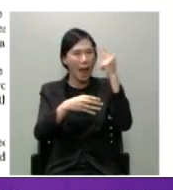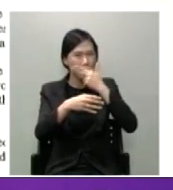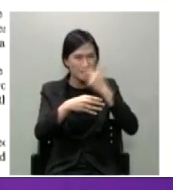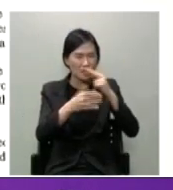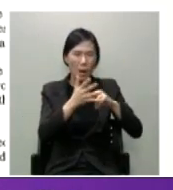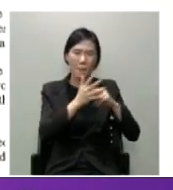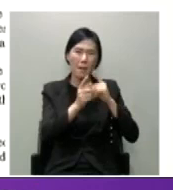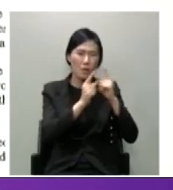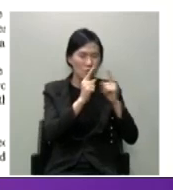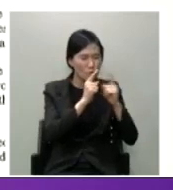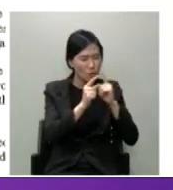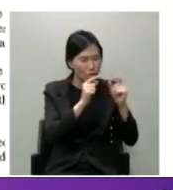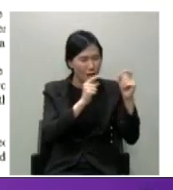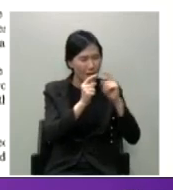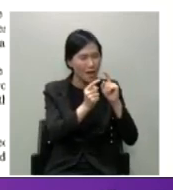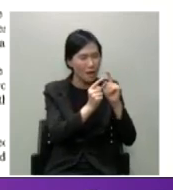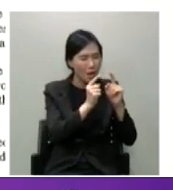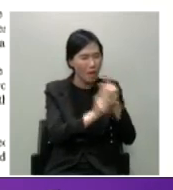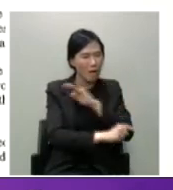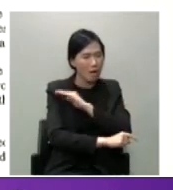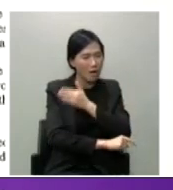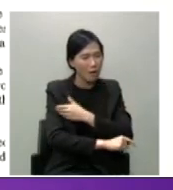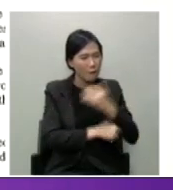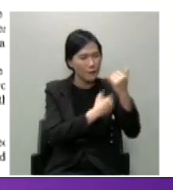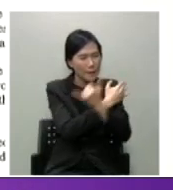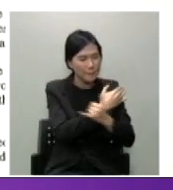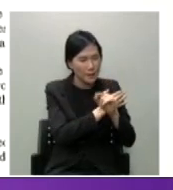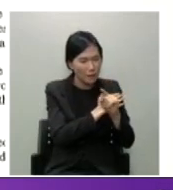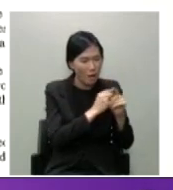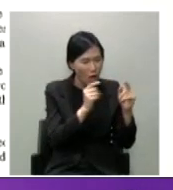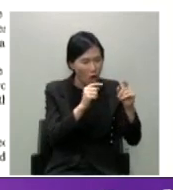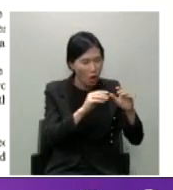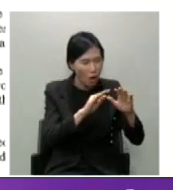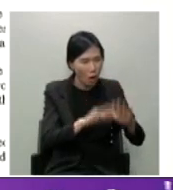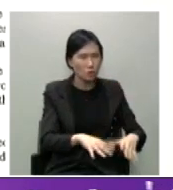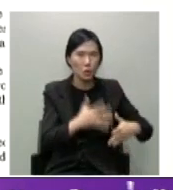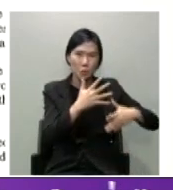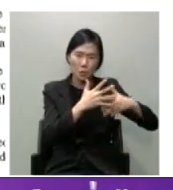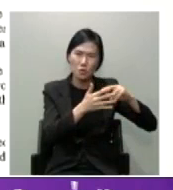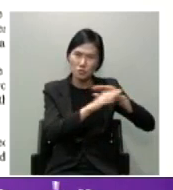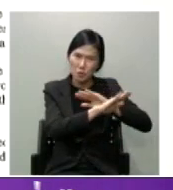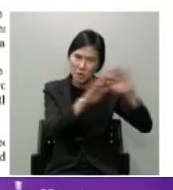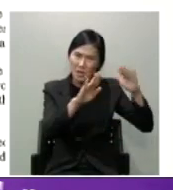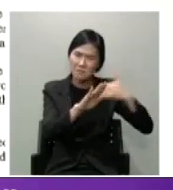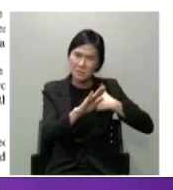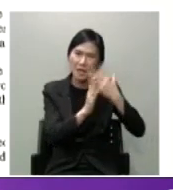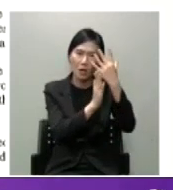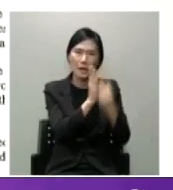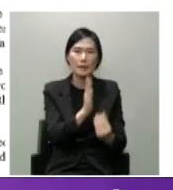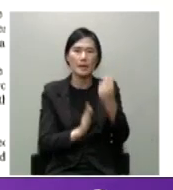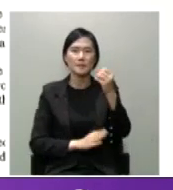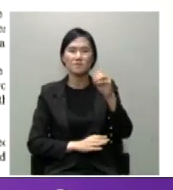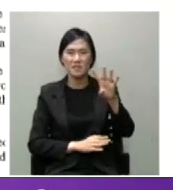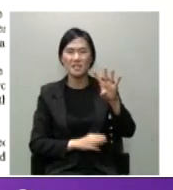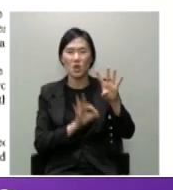จรจาจนฟิลิปปินส์ยอมดรอปแปลว่าลดละเลิกบางข้อก็เลยเหลืออยู่ไม่ถึง